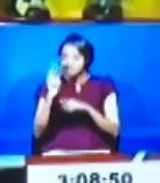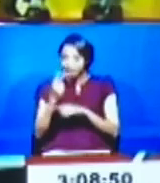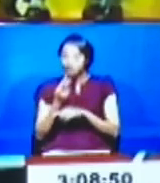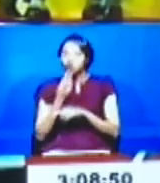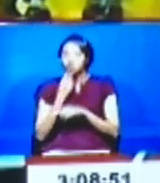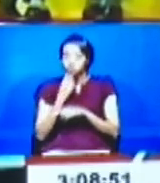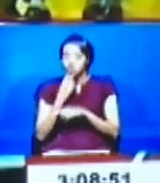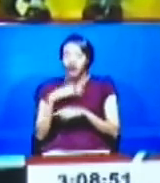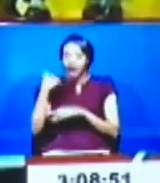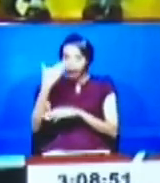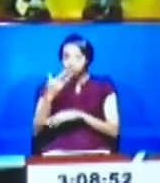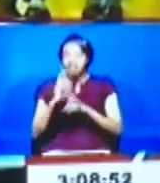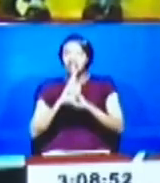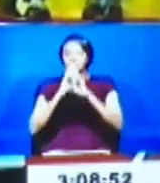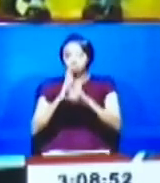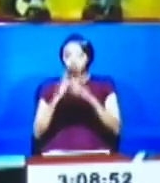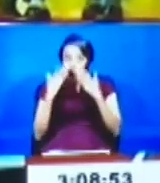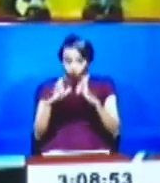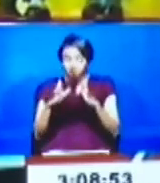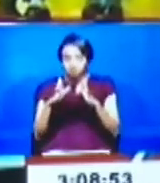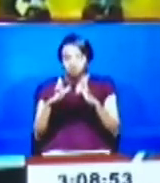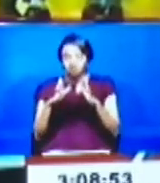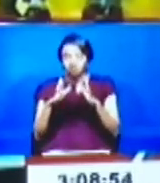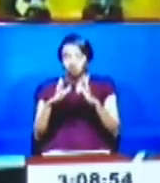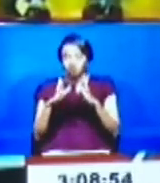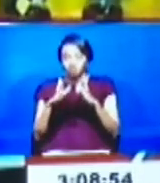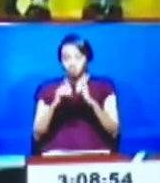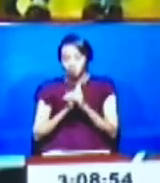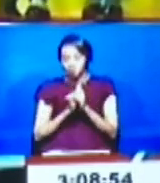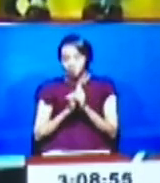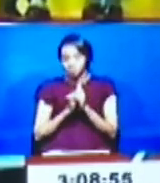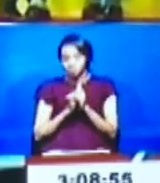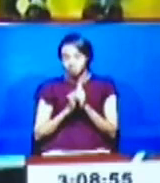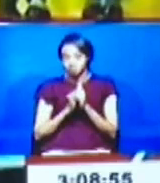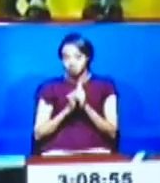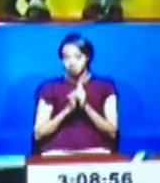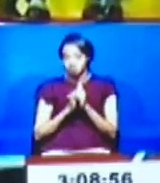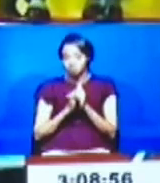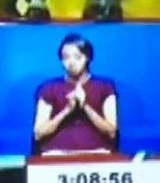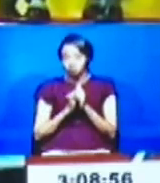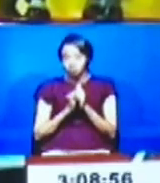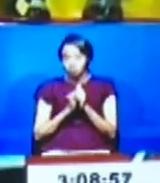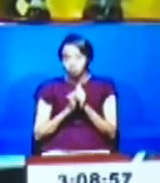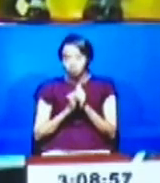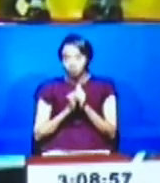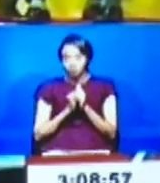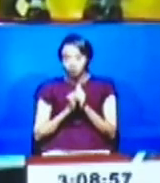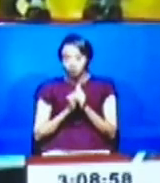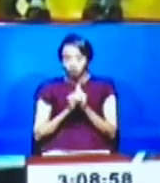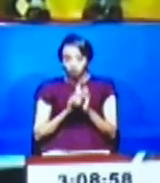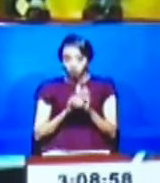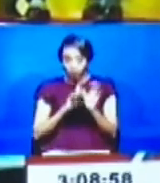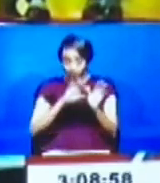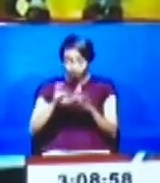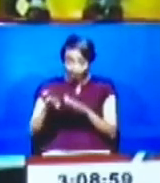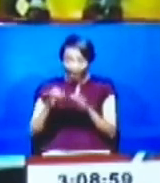abaawangudde nga walabika waliwo embeera gye baalabye mu kampu yaabwe either ng'obululu tebubafavoringa oba nga taling